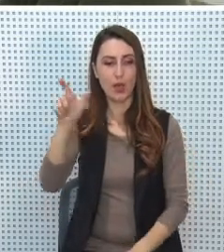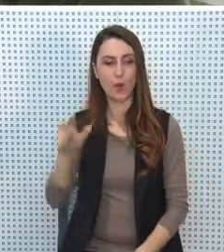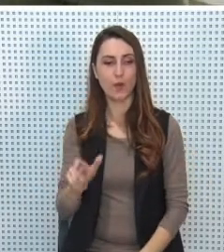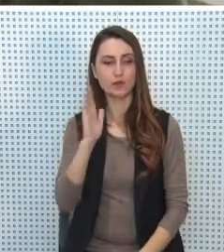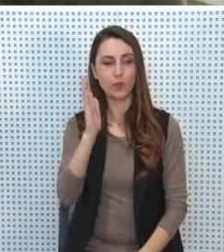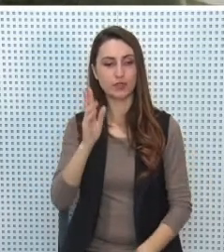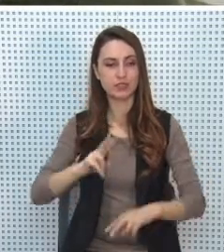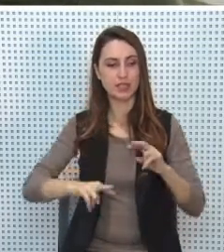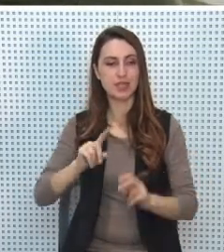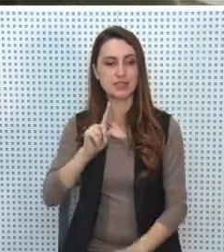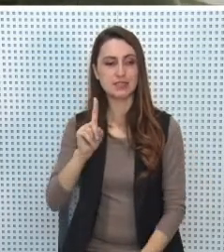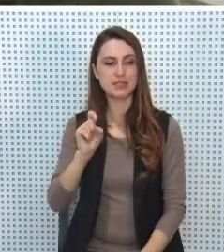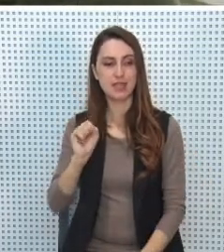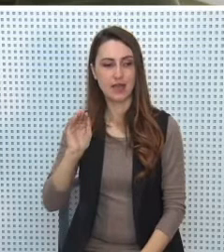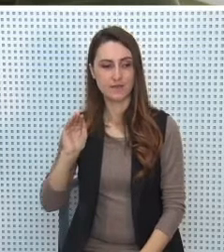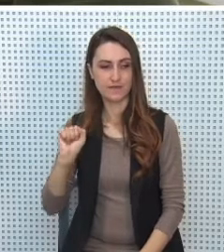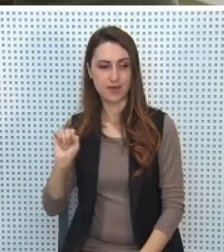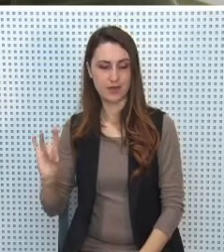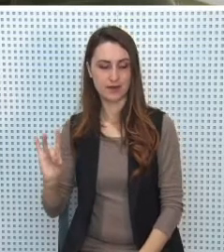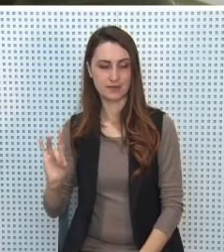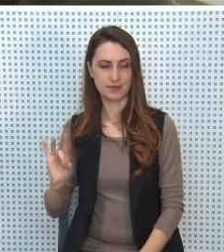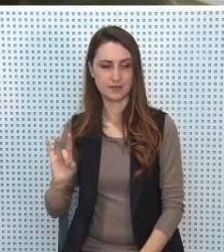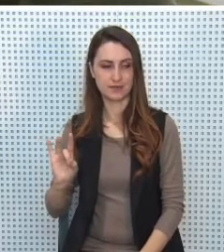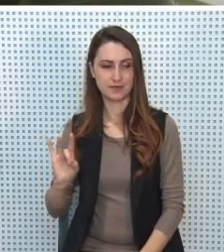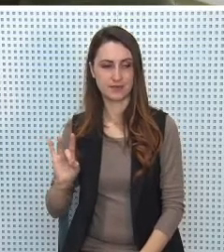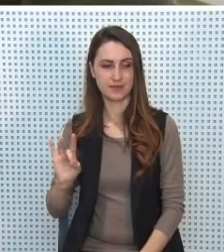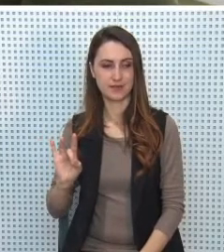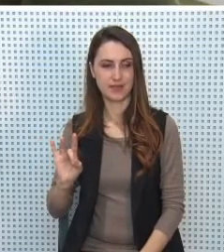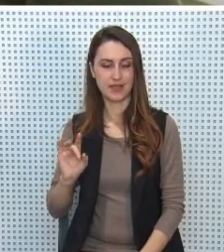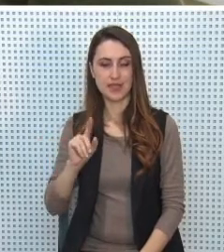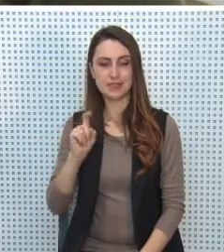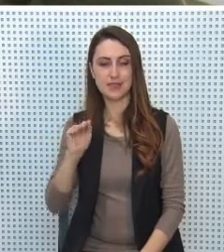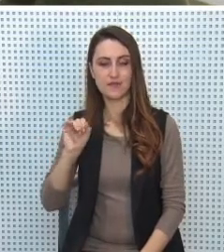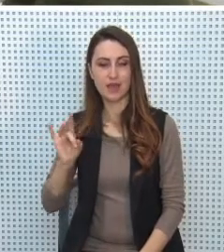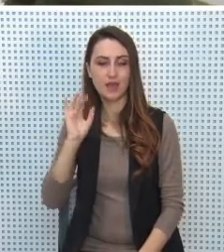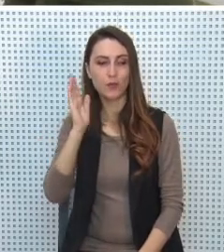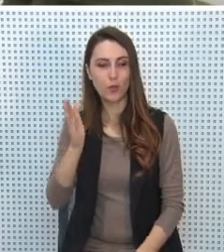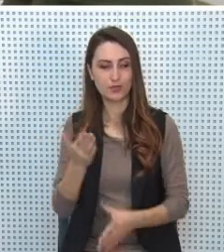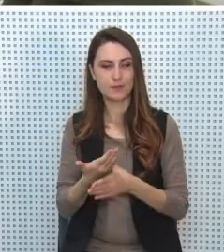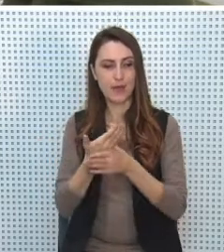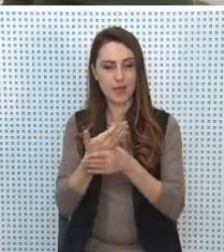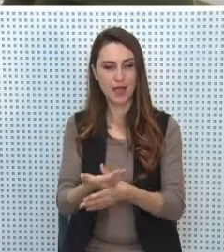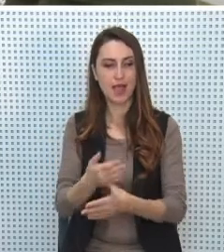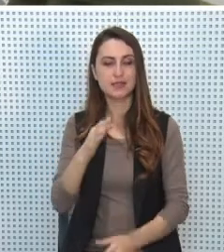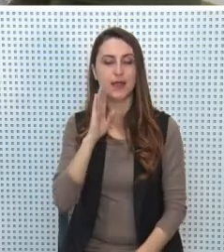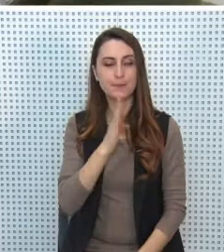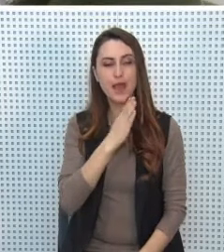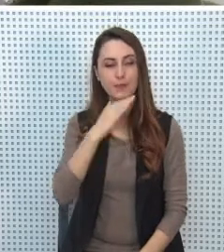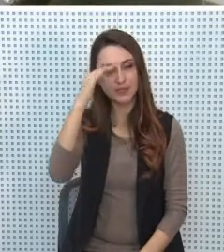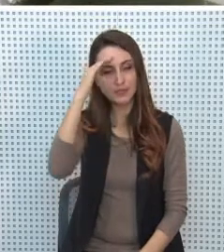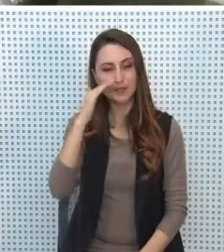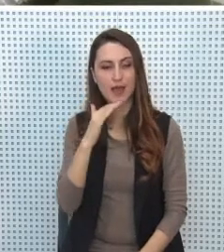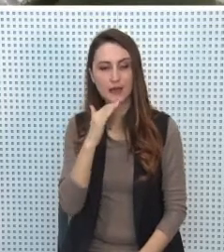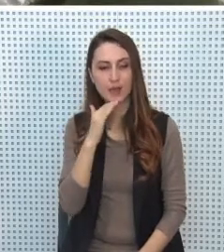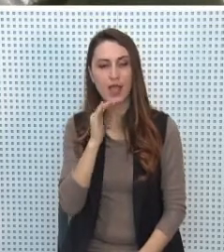строителем. Зафар, ты кем хочешь быть? Он будет помогать маме с папой. У них свое